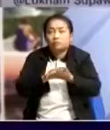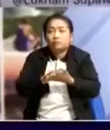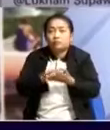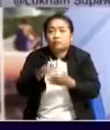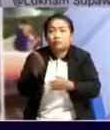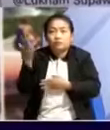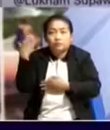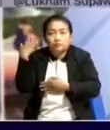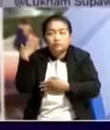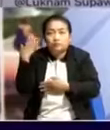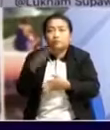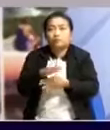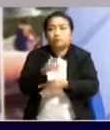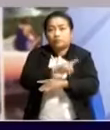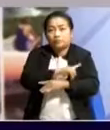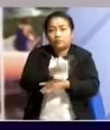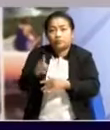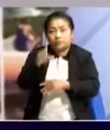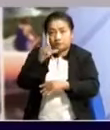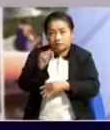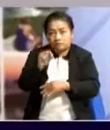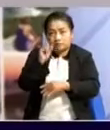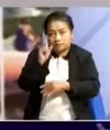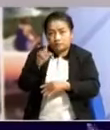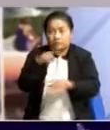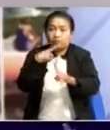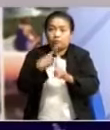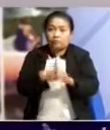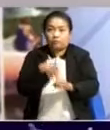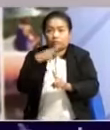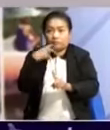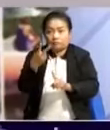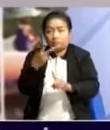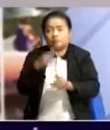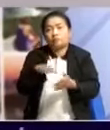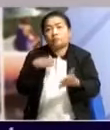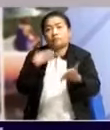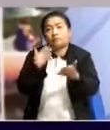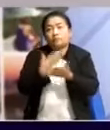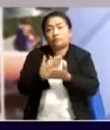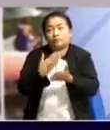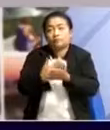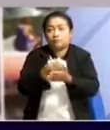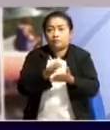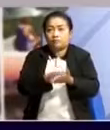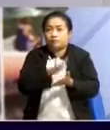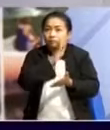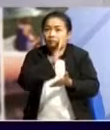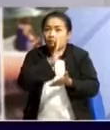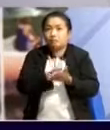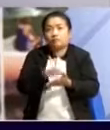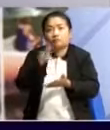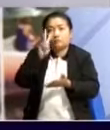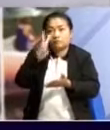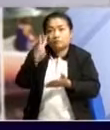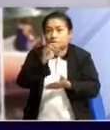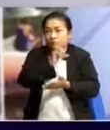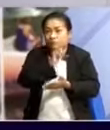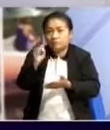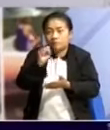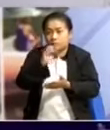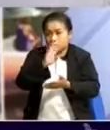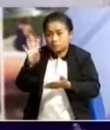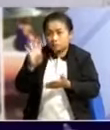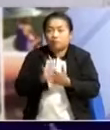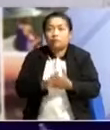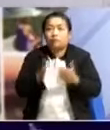านแล้วก็ไม่สามารถติดต่อได้อีกเลยยอดที่เสียไปทั้งหมด 200,000 บาทสำหรับหญิงสาวรายนี้เบื้องต้นทางเจ้าหน้าที่ตำรว